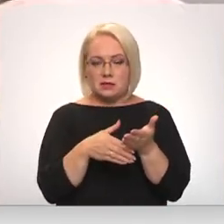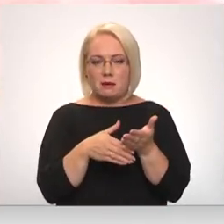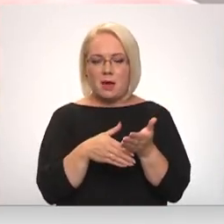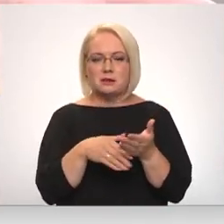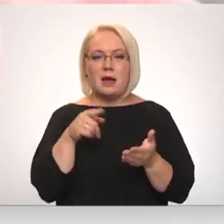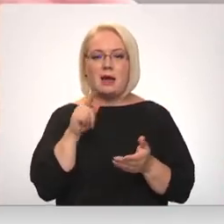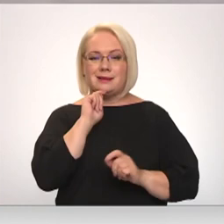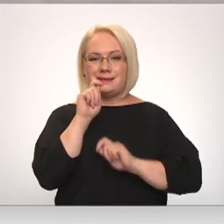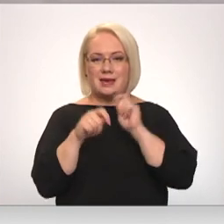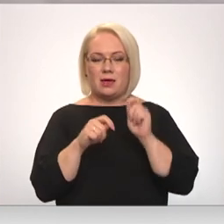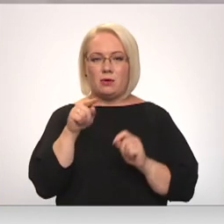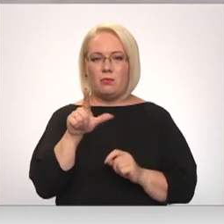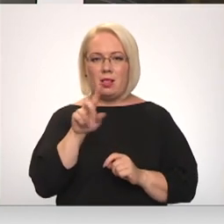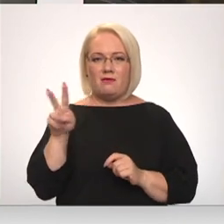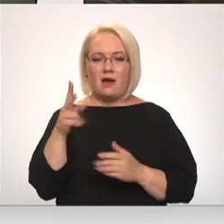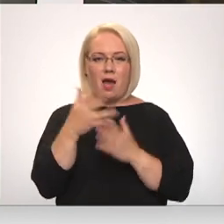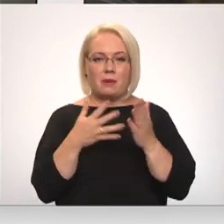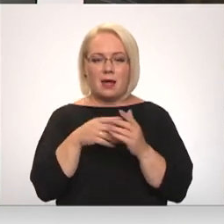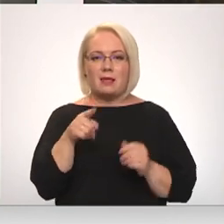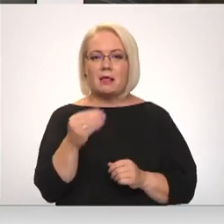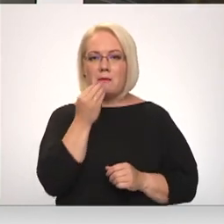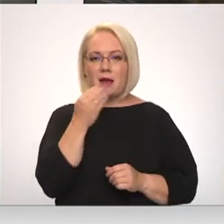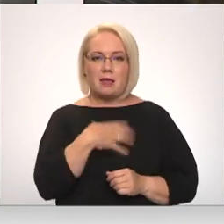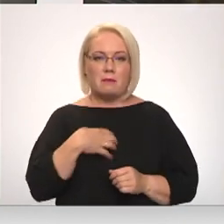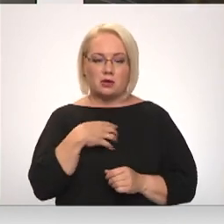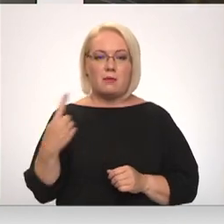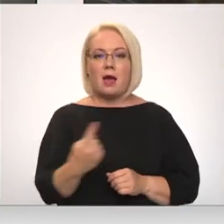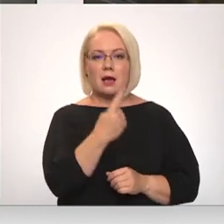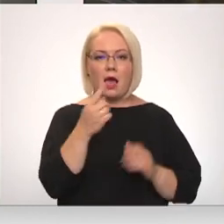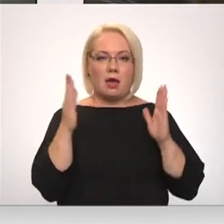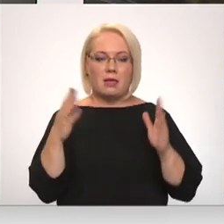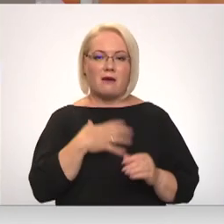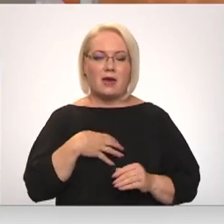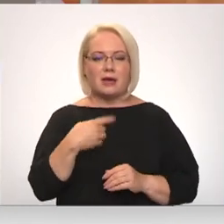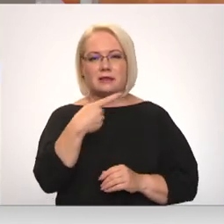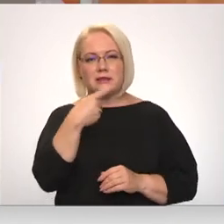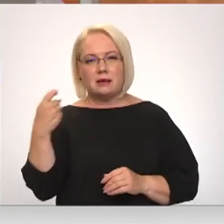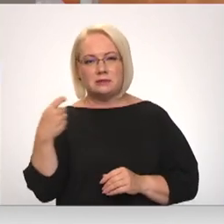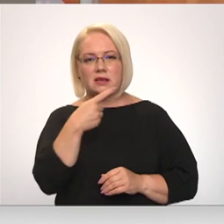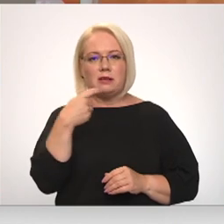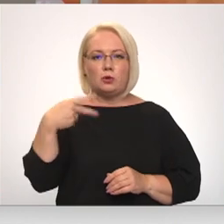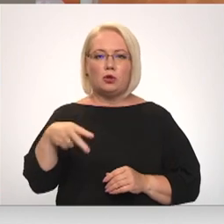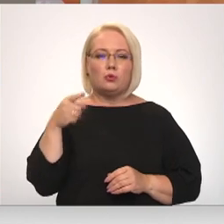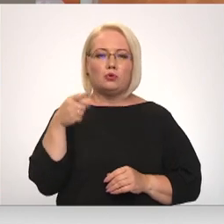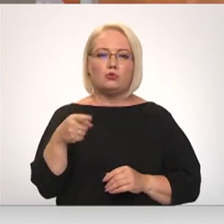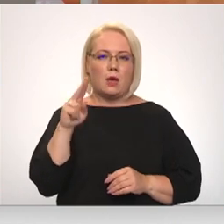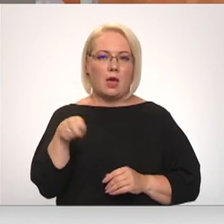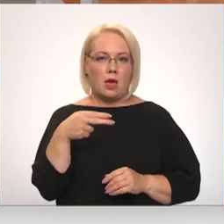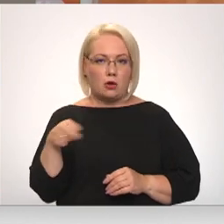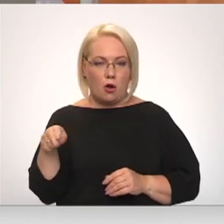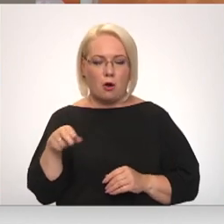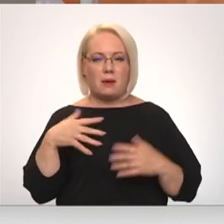ar Ziedot LV aprēķiniem šādas pārtikas nodrošināšanai gadā būtu vajadzīgi 100-120 tūkstoši eiro.